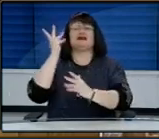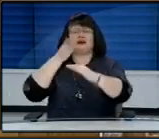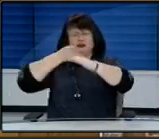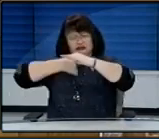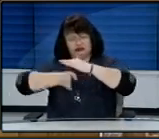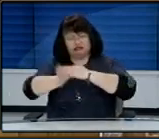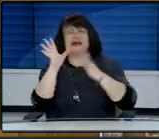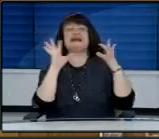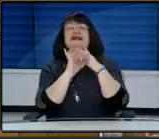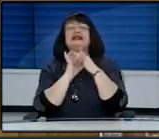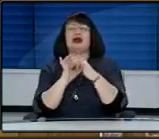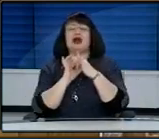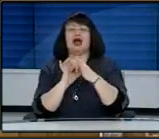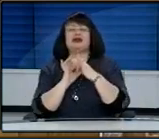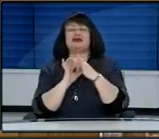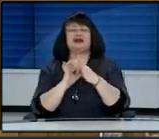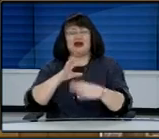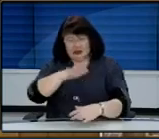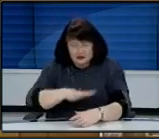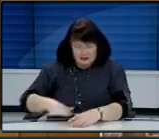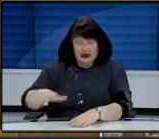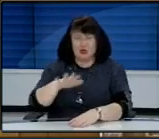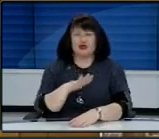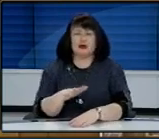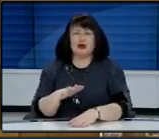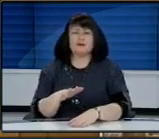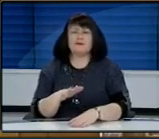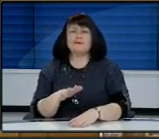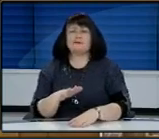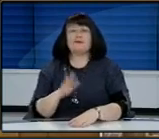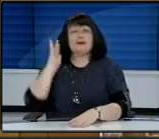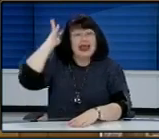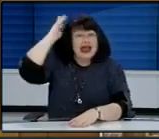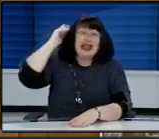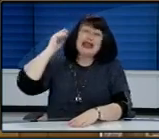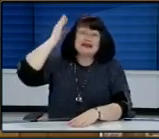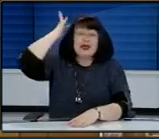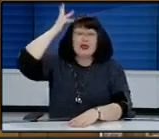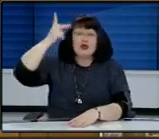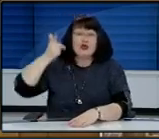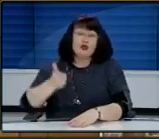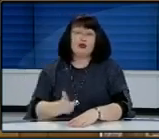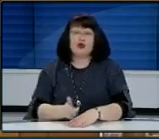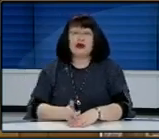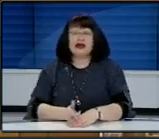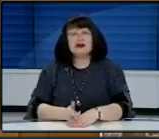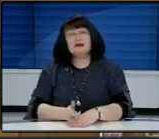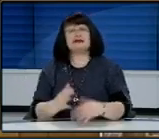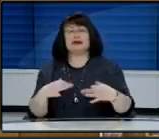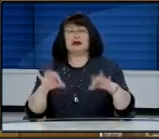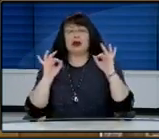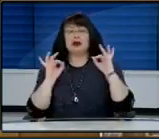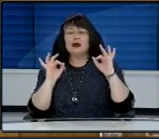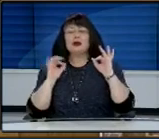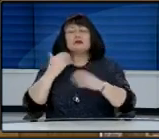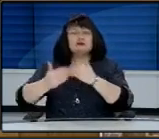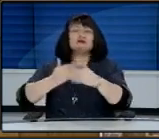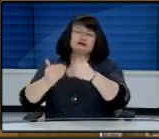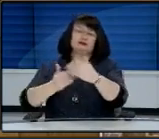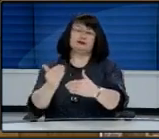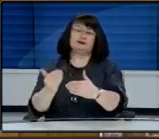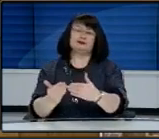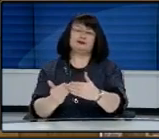γέφυρα συνεργασίας για την ευρύτερη περιοχή, να μπει η Αλεξανδρούπολη στην πρώτη γραμμή μιας ολοένα